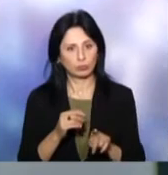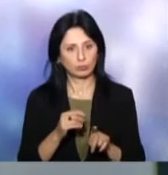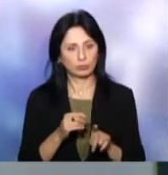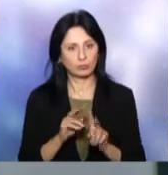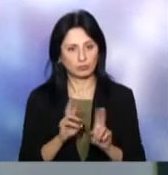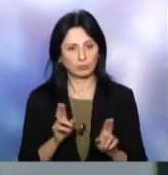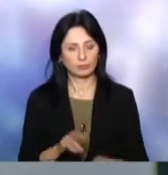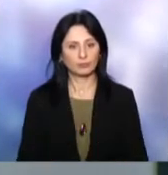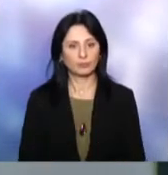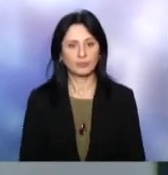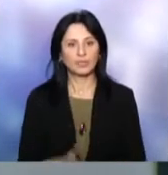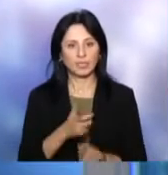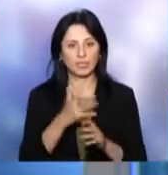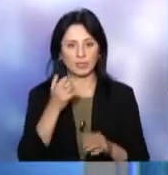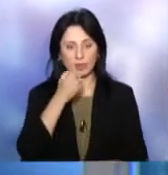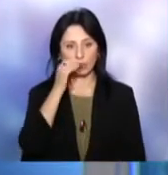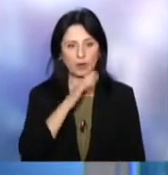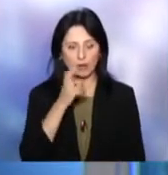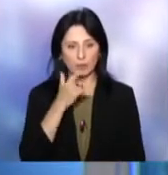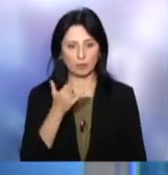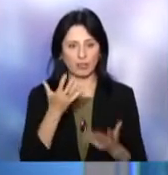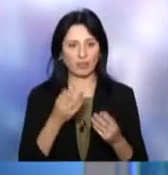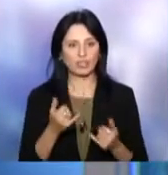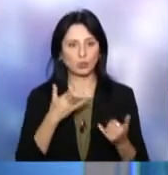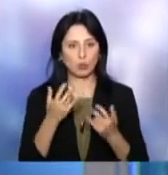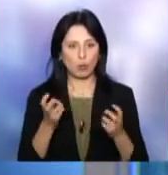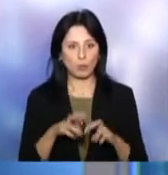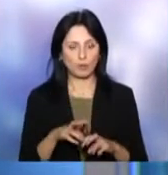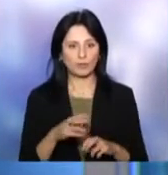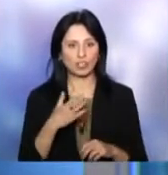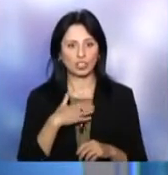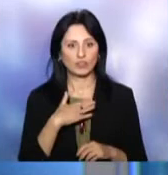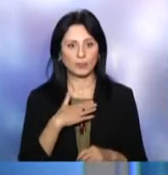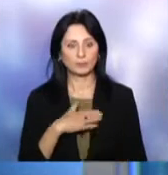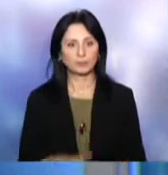ორსულებს. ძალიან დიდი მადლობა ახალბატონებო დღესტუმრობისთვის. ჩვენ